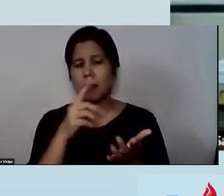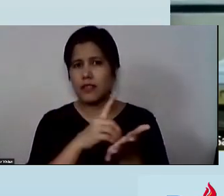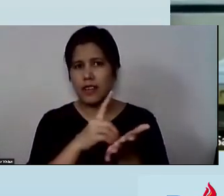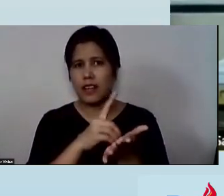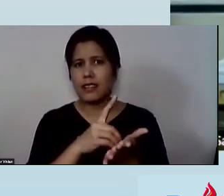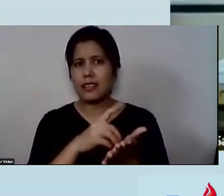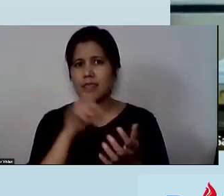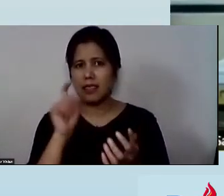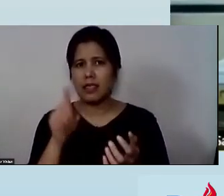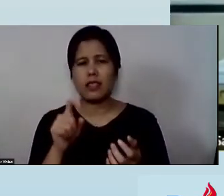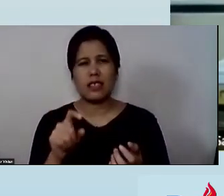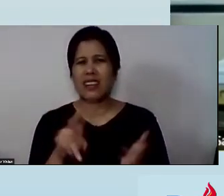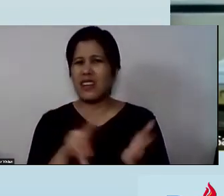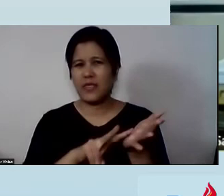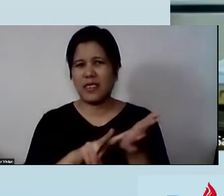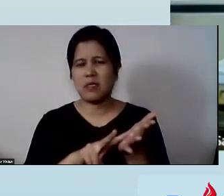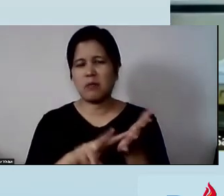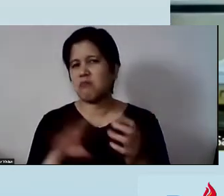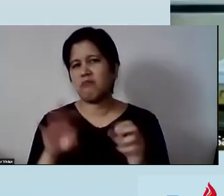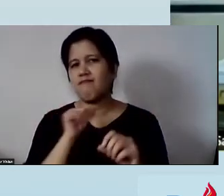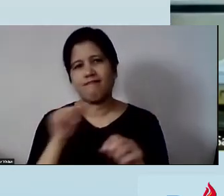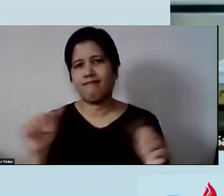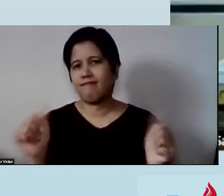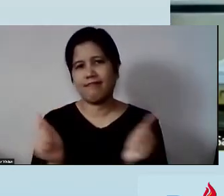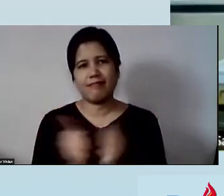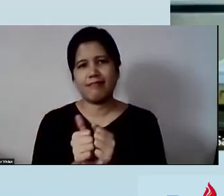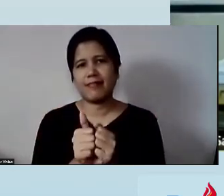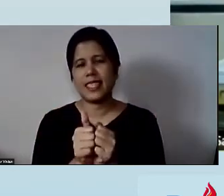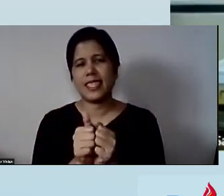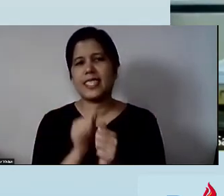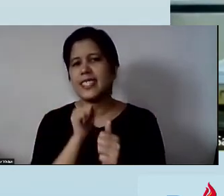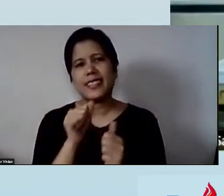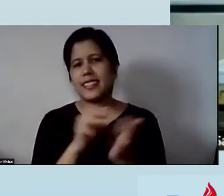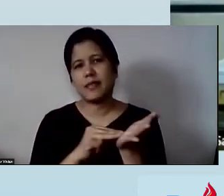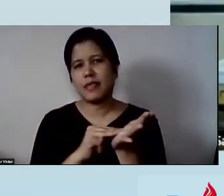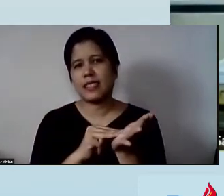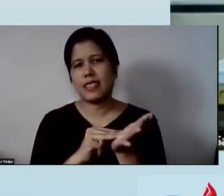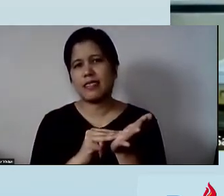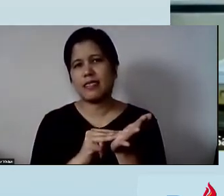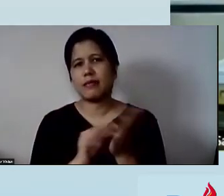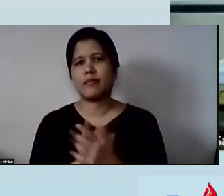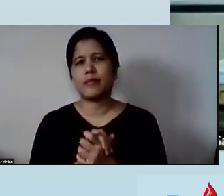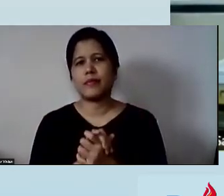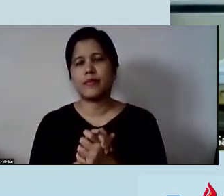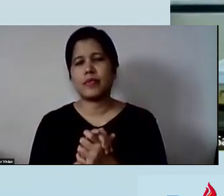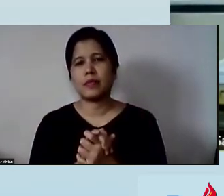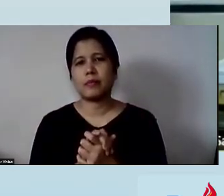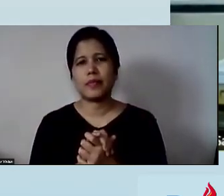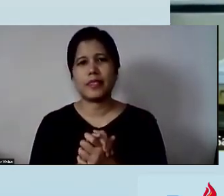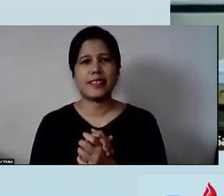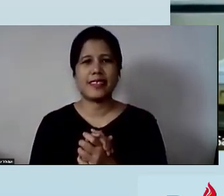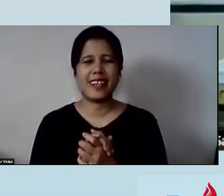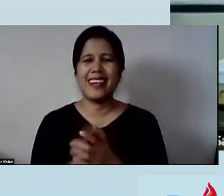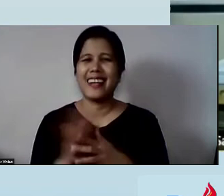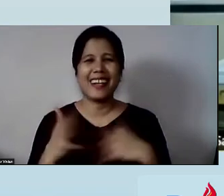Yung multivitamins, hindi po yan medicine. Kahit sa ang huskado kang